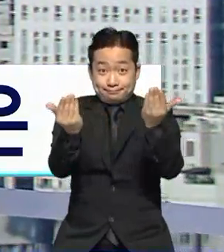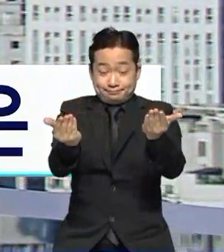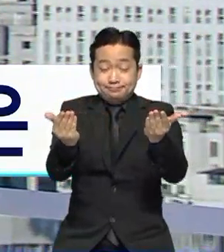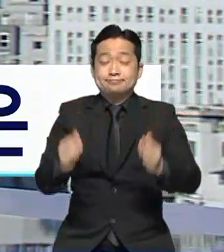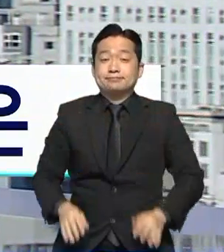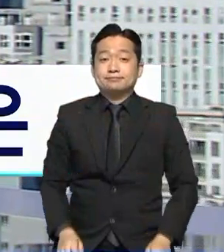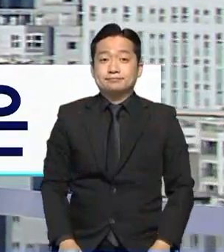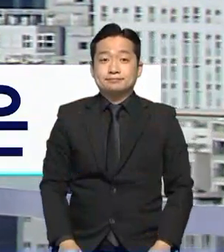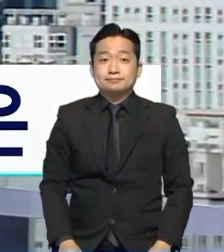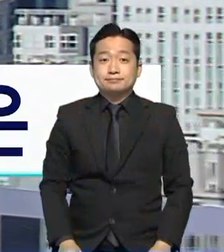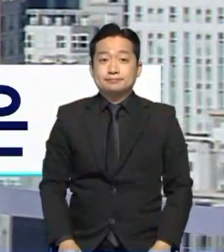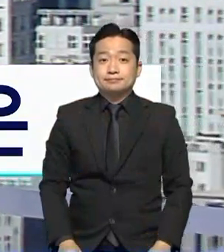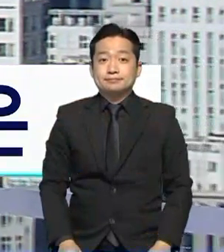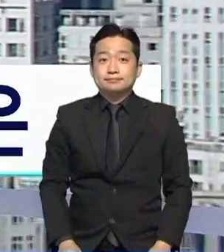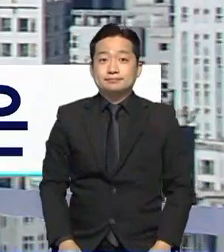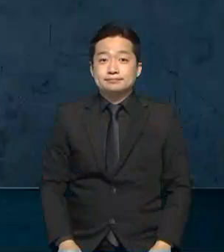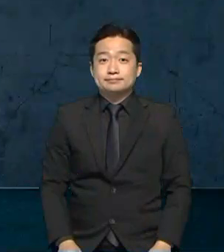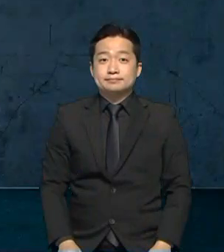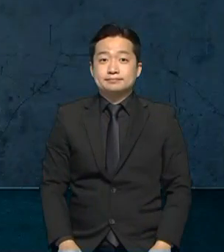기자입니다.